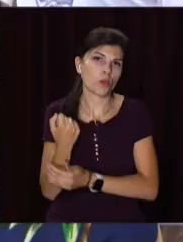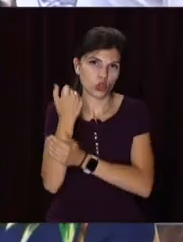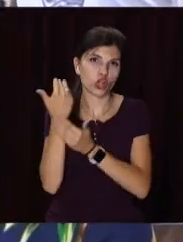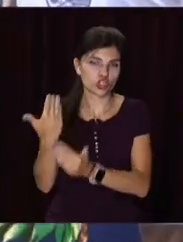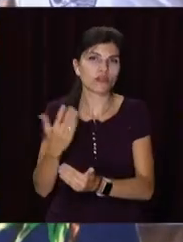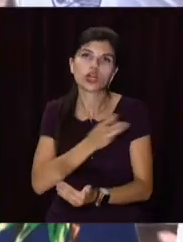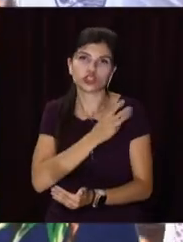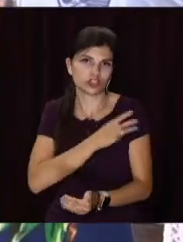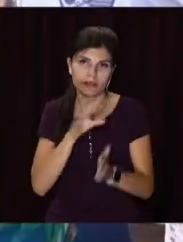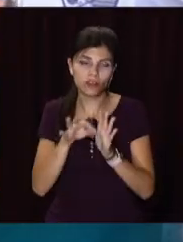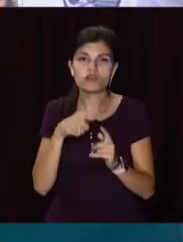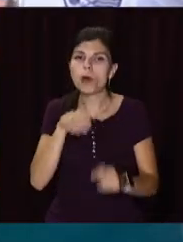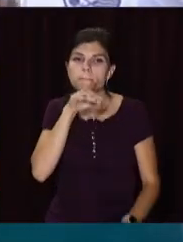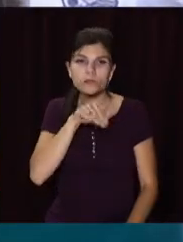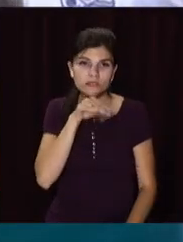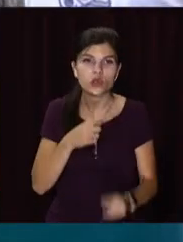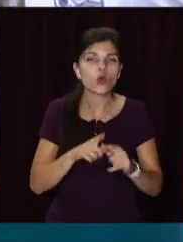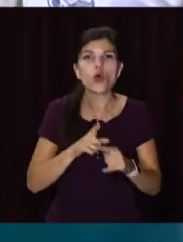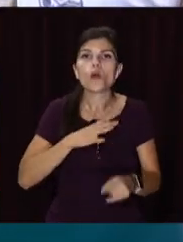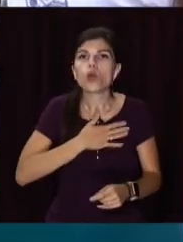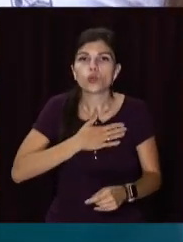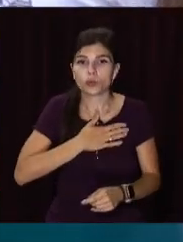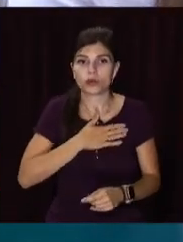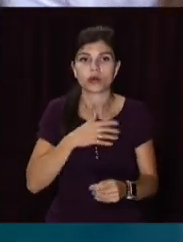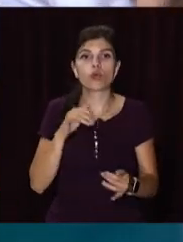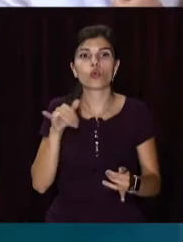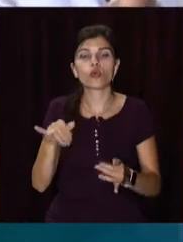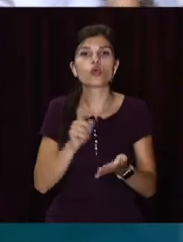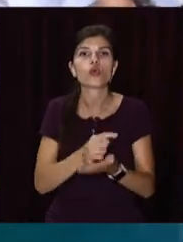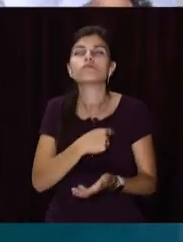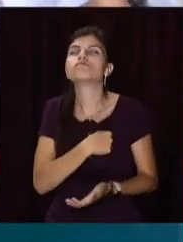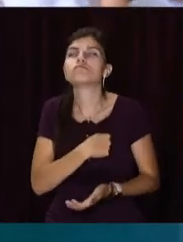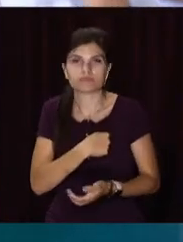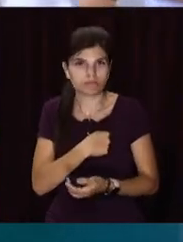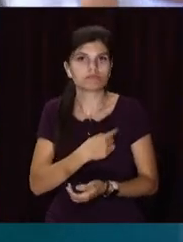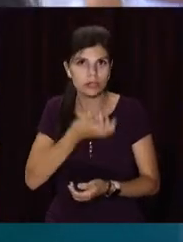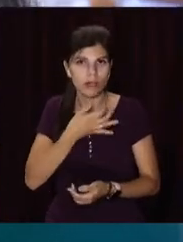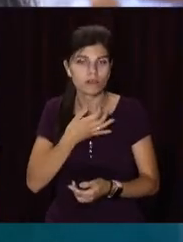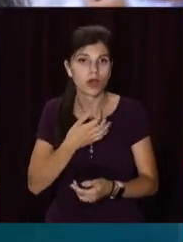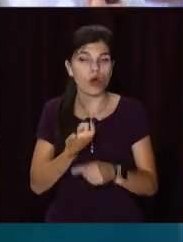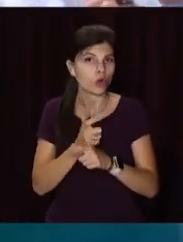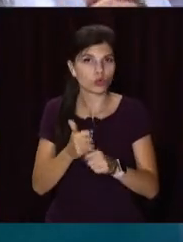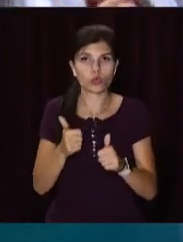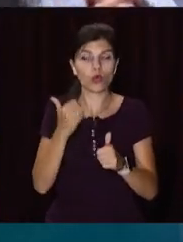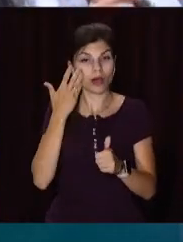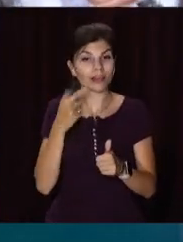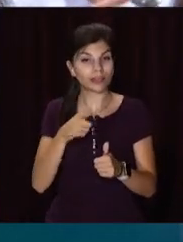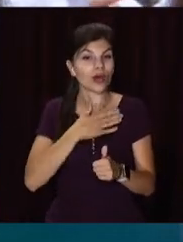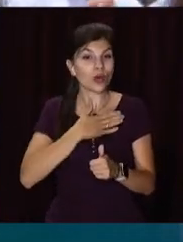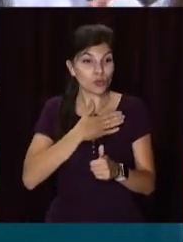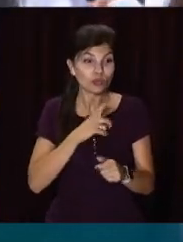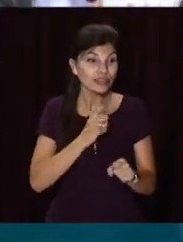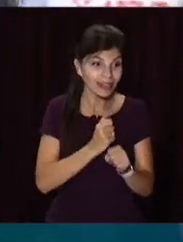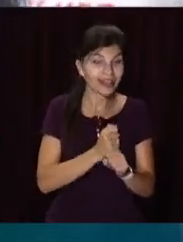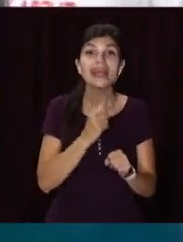вибір. Професія все-таки повинна бути любимою, да, і повинна у нього душа лежати, тому що дуже круто, коли ти любиш то, що